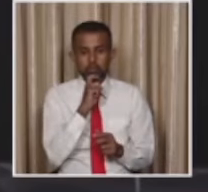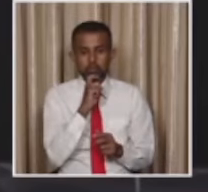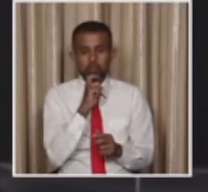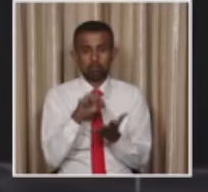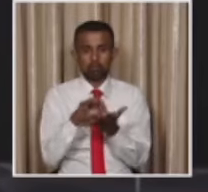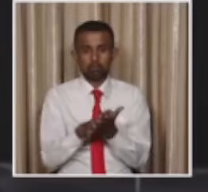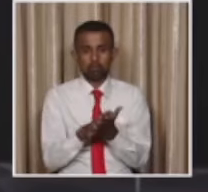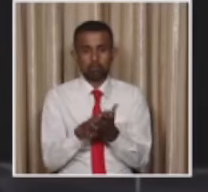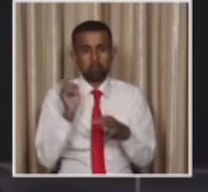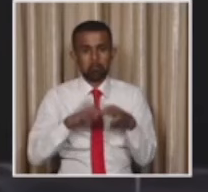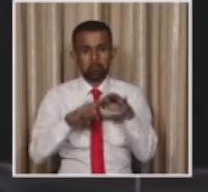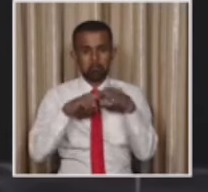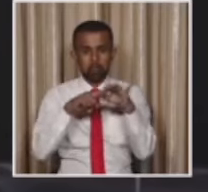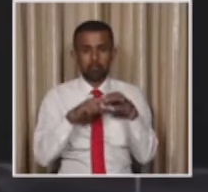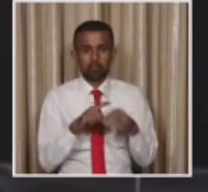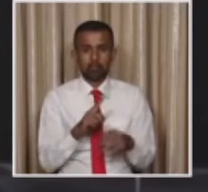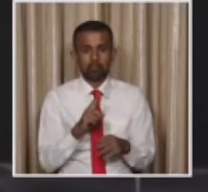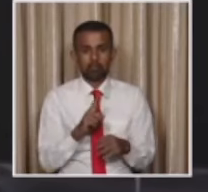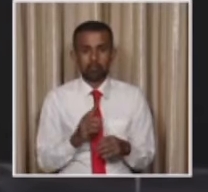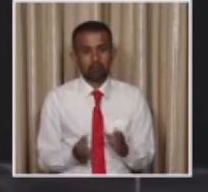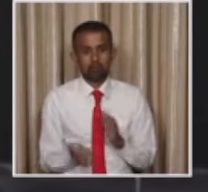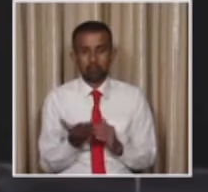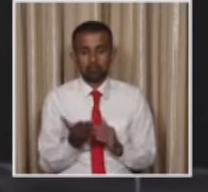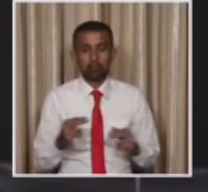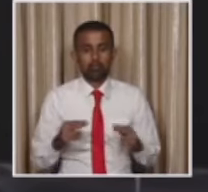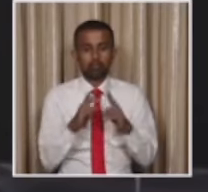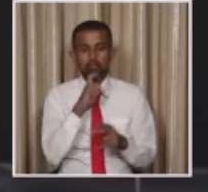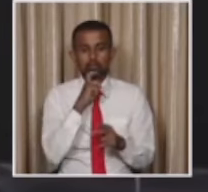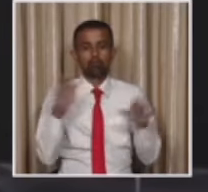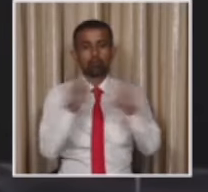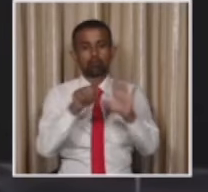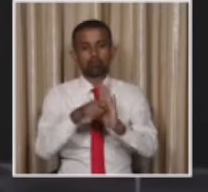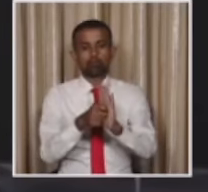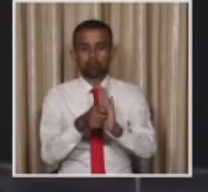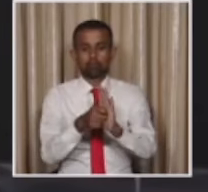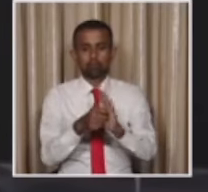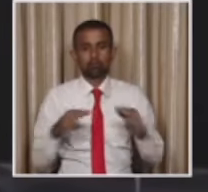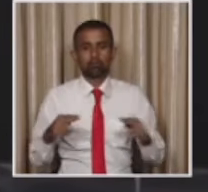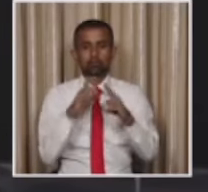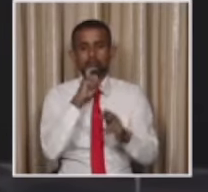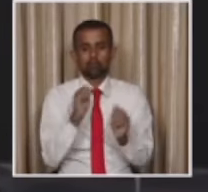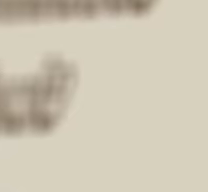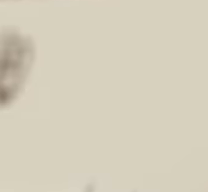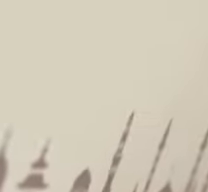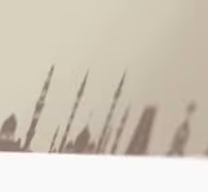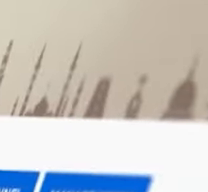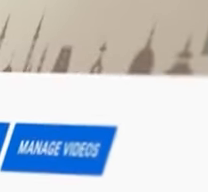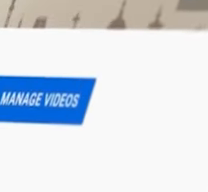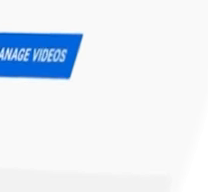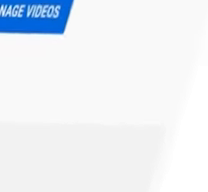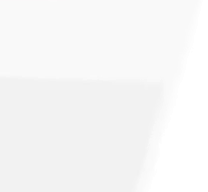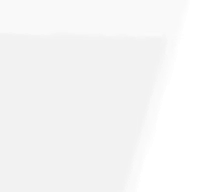දිනුවට අභියෝග කරන එක එහෙම අභියෝග කරන්න ගත්තොත් ශ්‍රේෂ්ඨාධිකරණේ වහලා දාන්න එහෙම ශ්‍රේෂ්ඨාධිකරණයක් තියාගෙන වැඩක් නැහැ